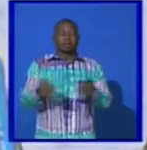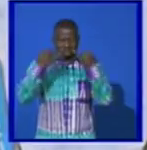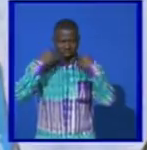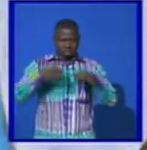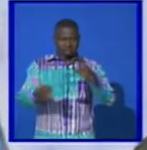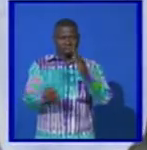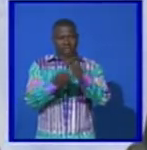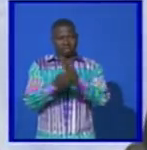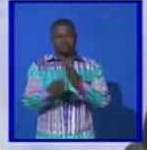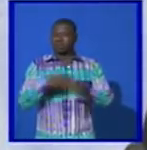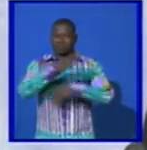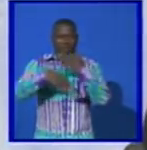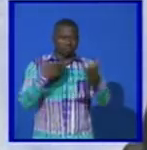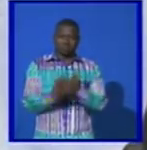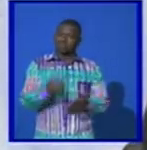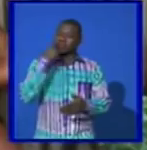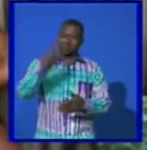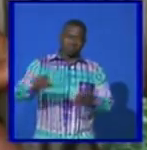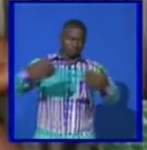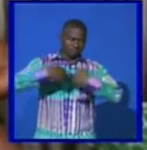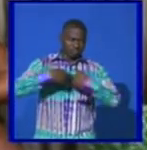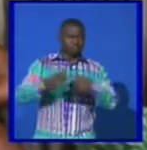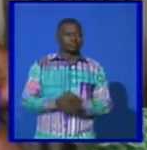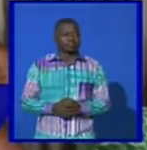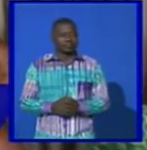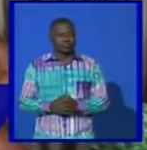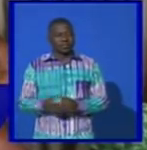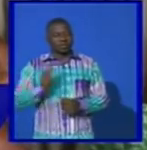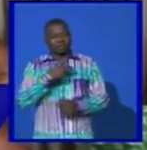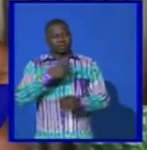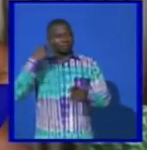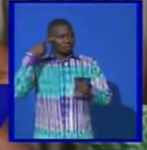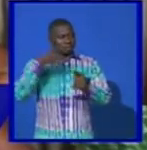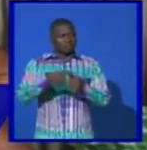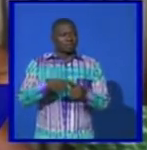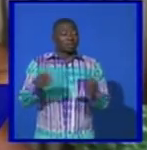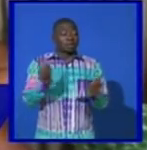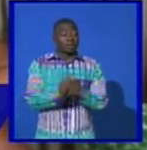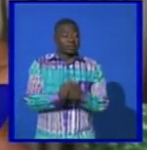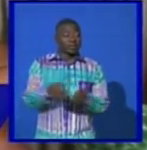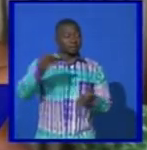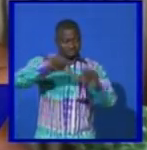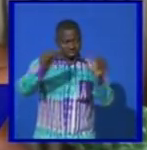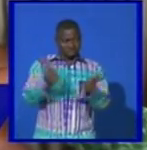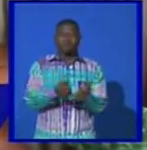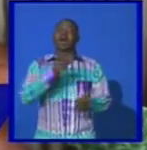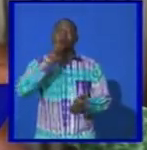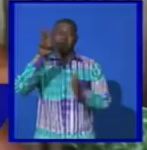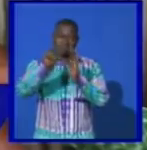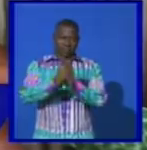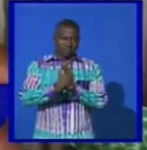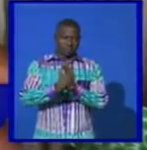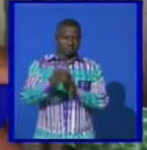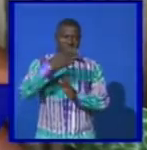accessible aux populations. Notre objectif à travers le CERLEA, c'est vraiment de retraiter